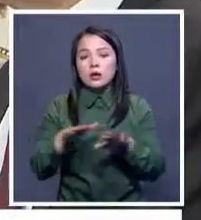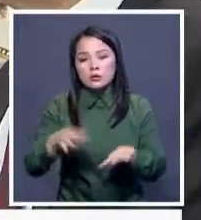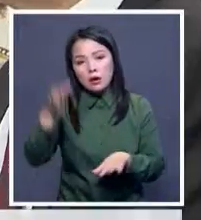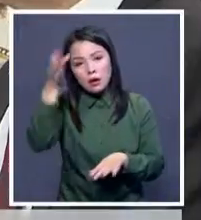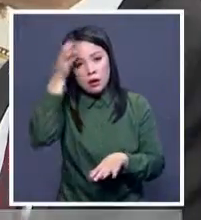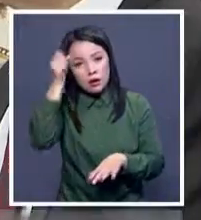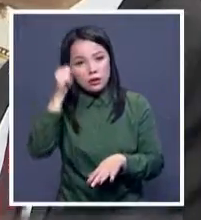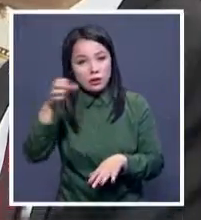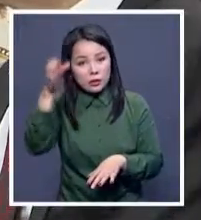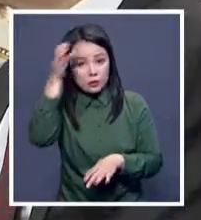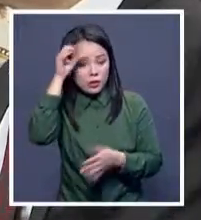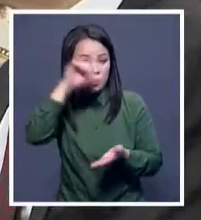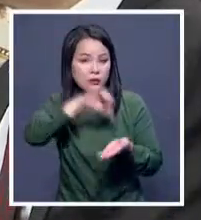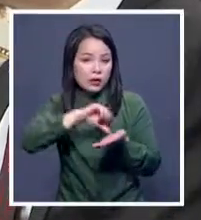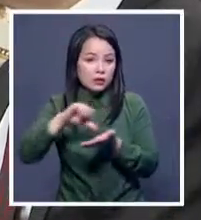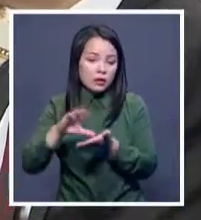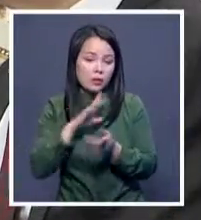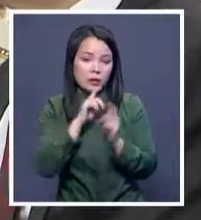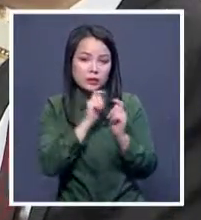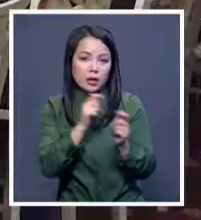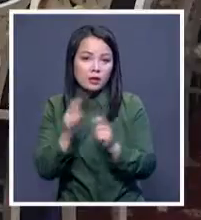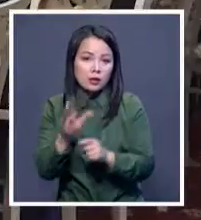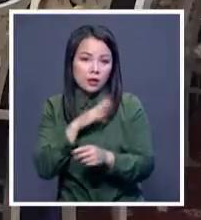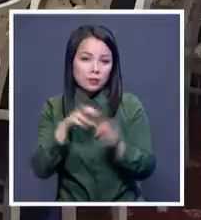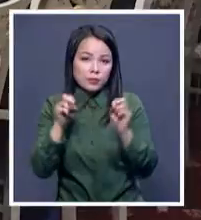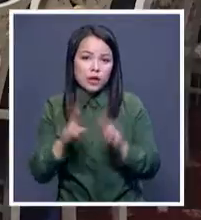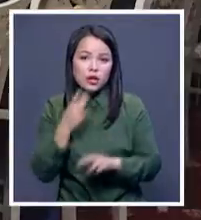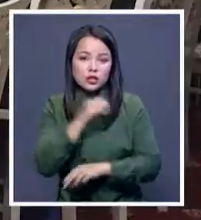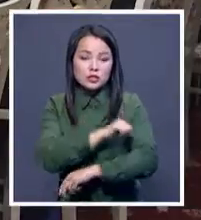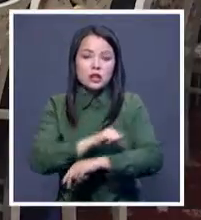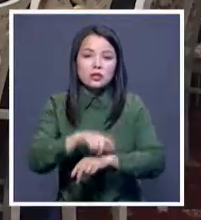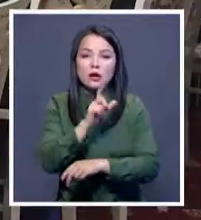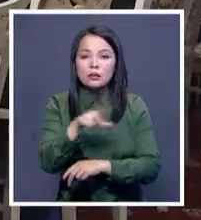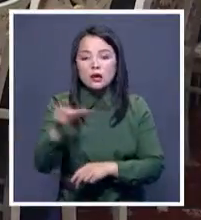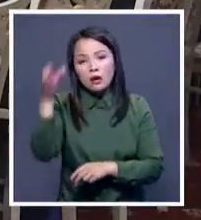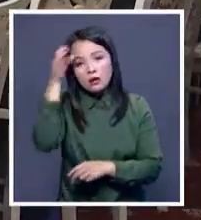ғылымының академигі атақтары табысталды. Оның ішінде шетелдік ғалымдар да бар.